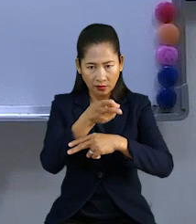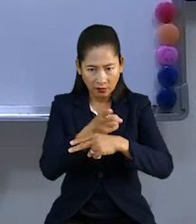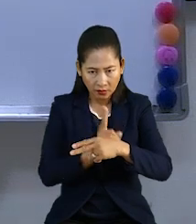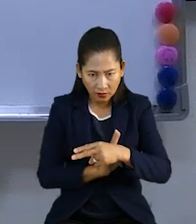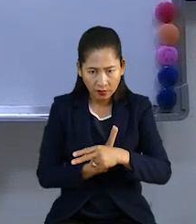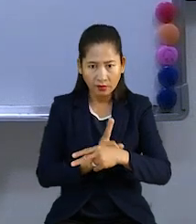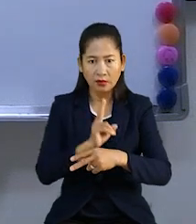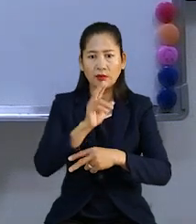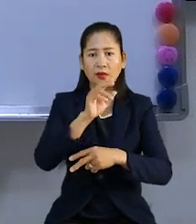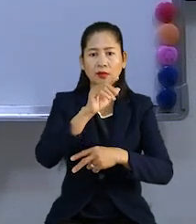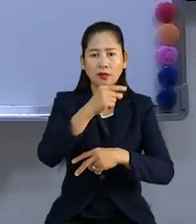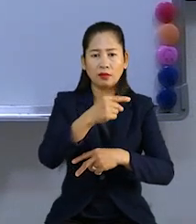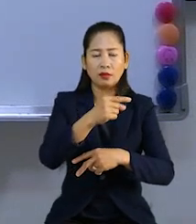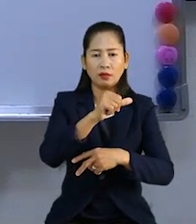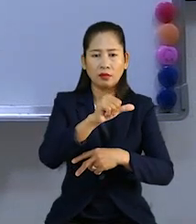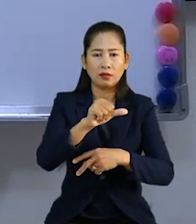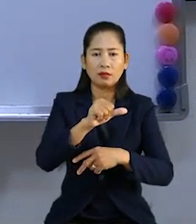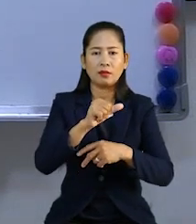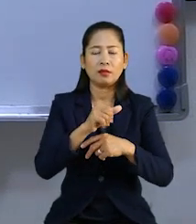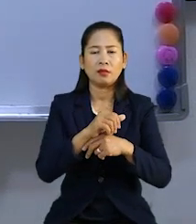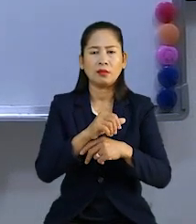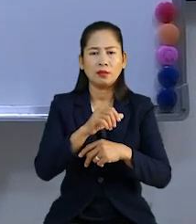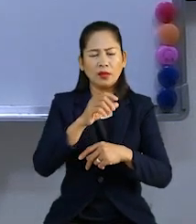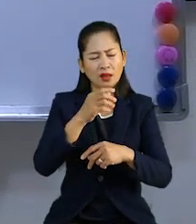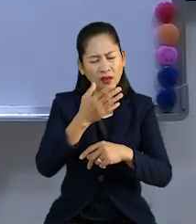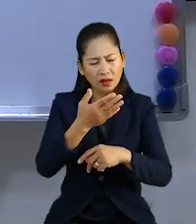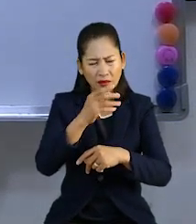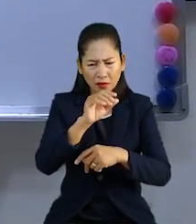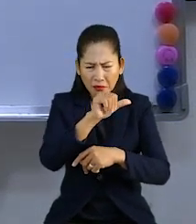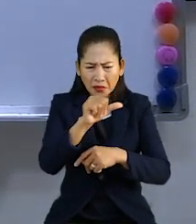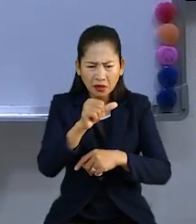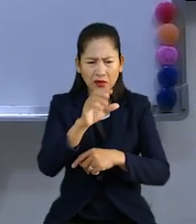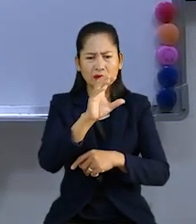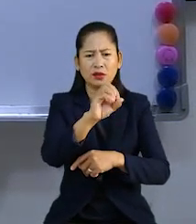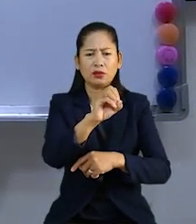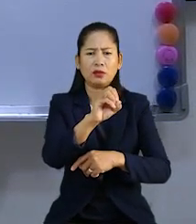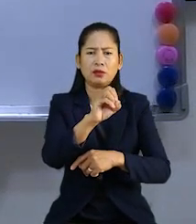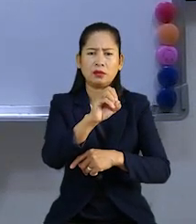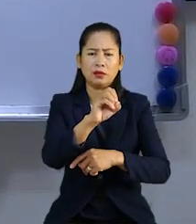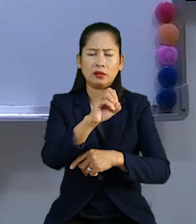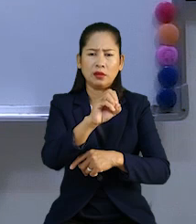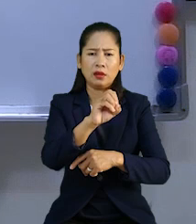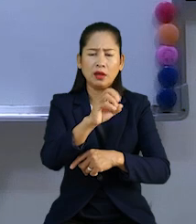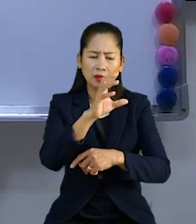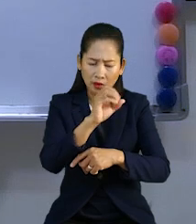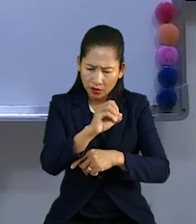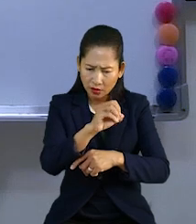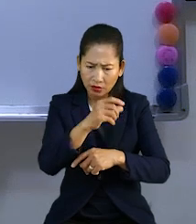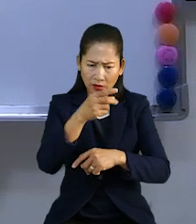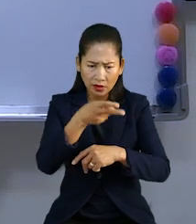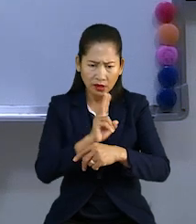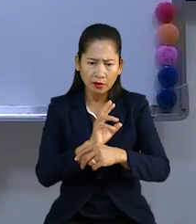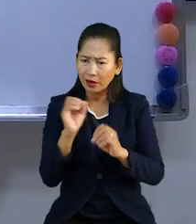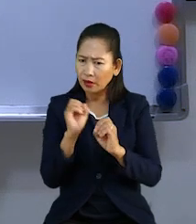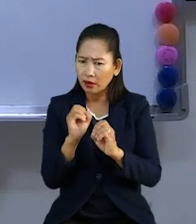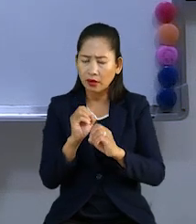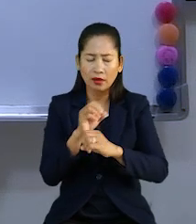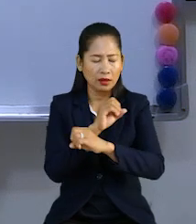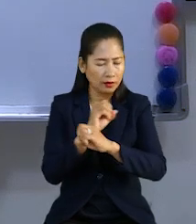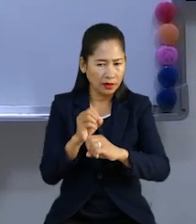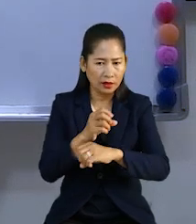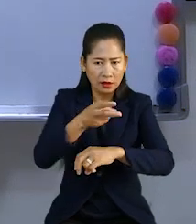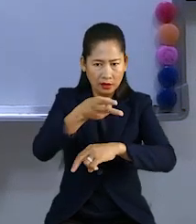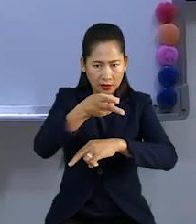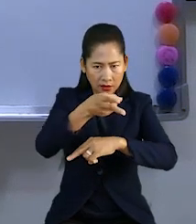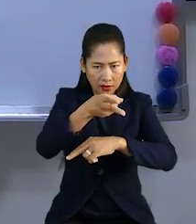tự cháy phí tụng mờn. Còn tác bên ní tụng mờn ở bó dưỡng cư sâu đài, bà sâu trong cháy bàn ọt, ọt bàn